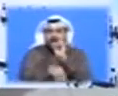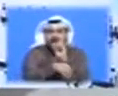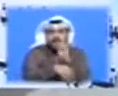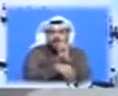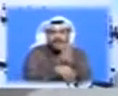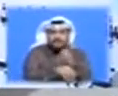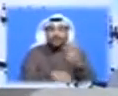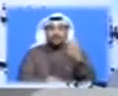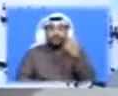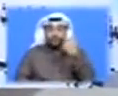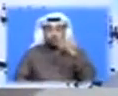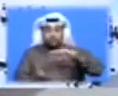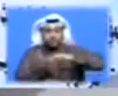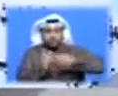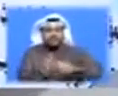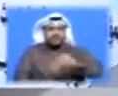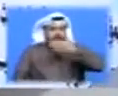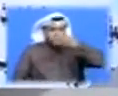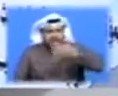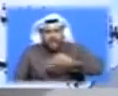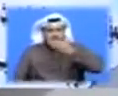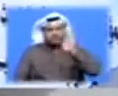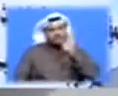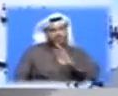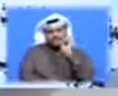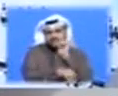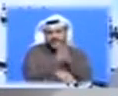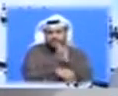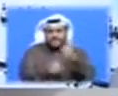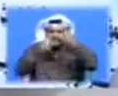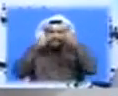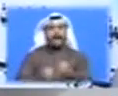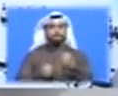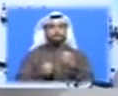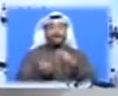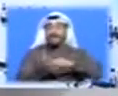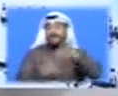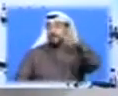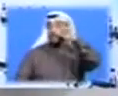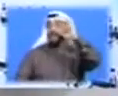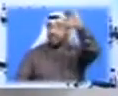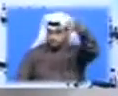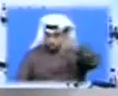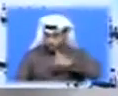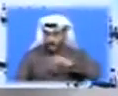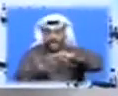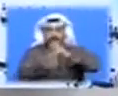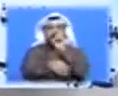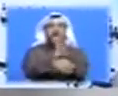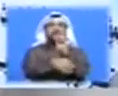بجانب الحالات الخاصة وصعوبات التعلم، أيضا يقوم بدورات في بريطانيا في مجال صعوبات التعلم